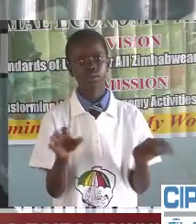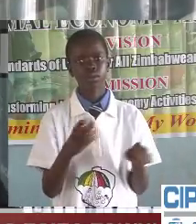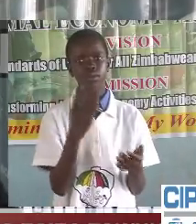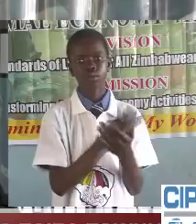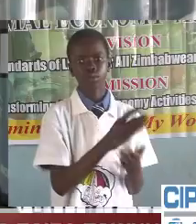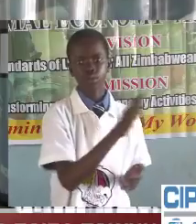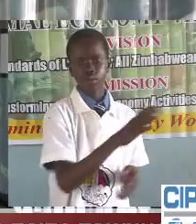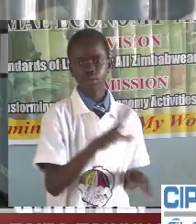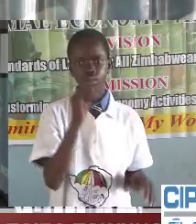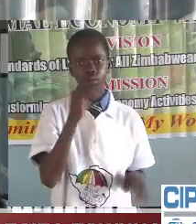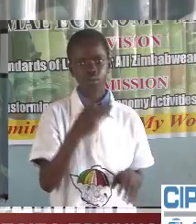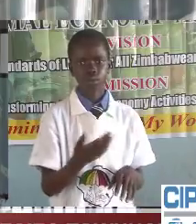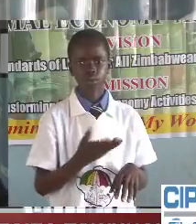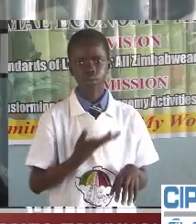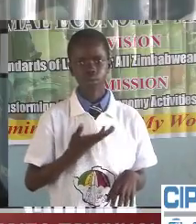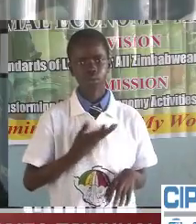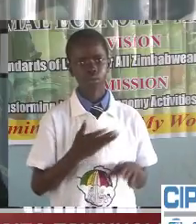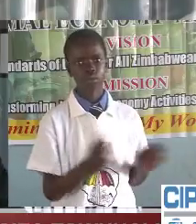ndichasira